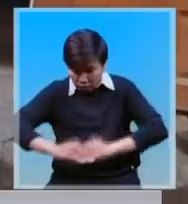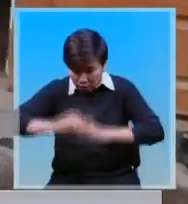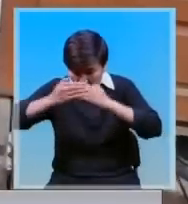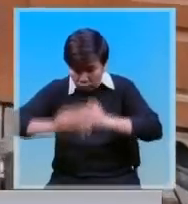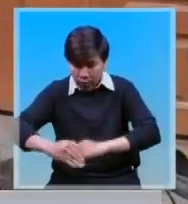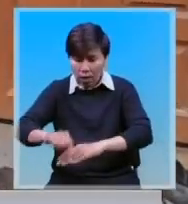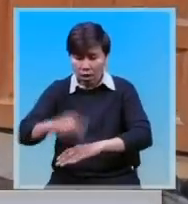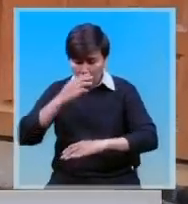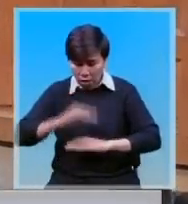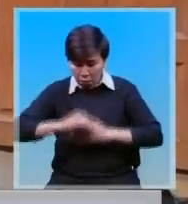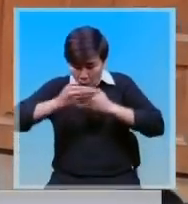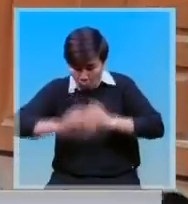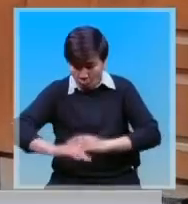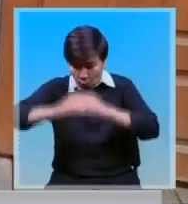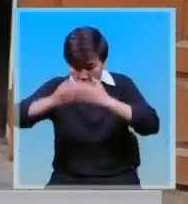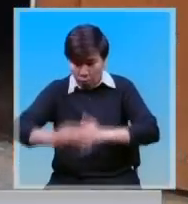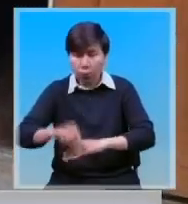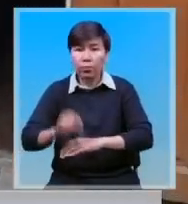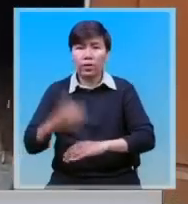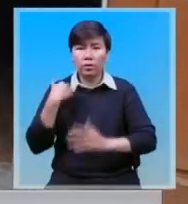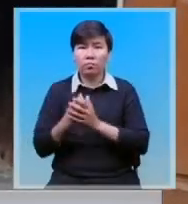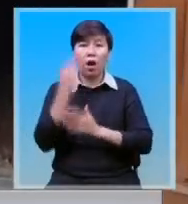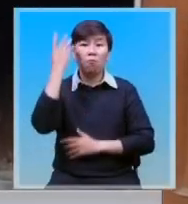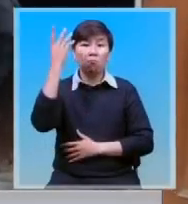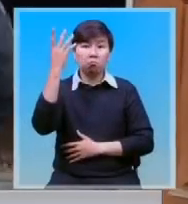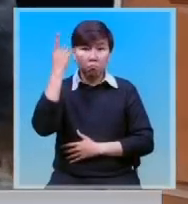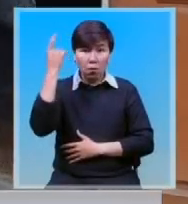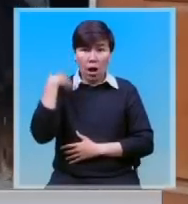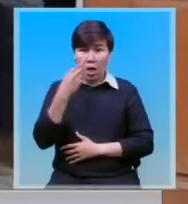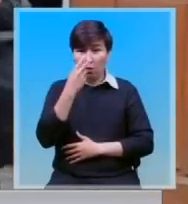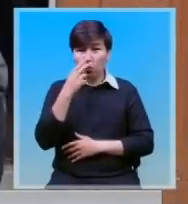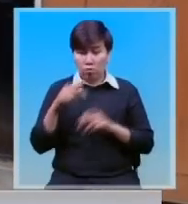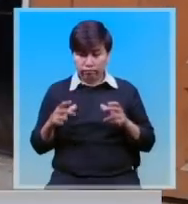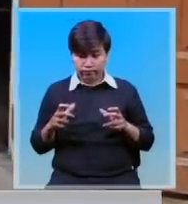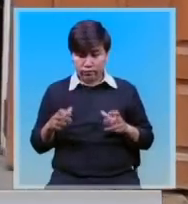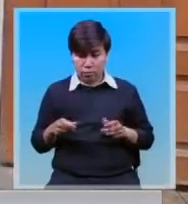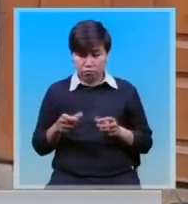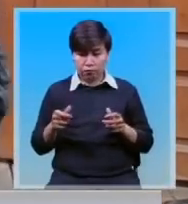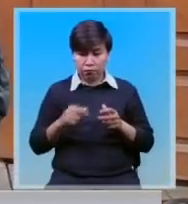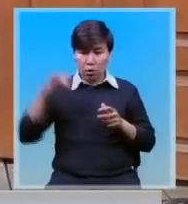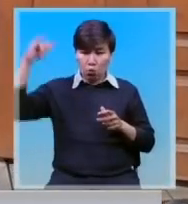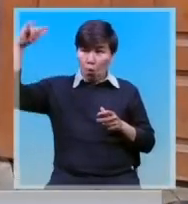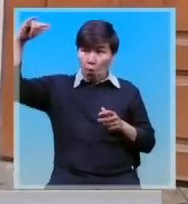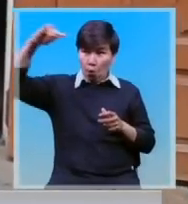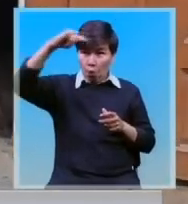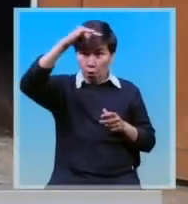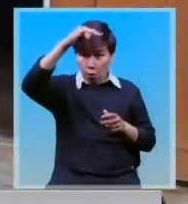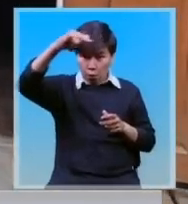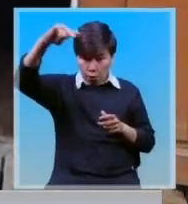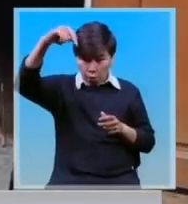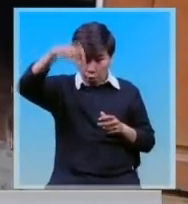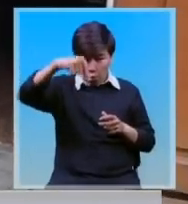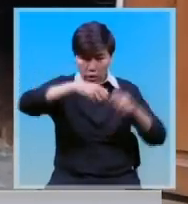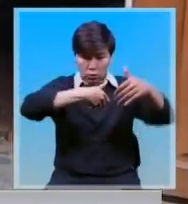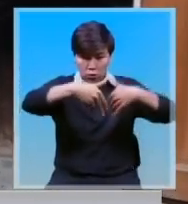ยู่นะคะและในเกาะแรดเนี่ยถ้าเมื่อวานนี้เรามีโอกาสได้บินโดรนขึ้นไปเป็นภาพมุมสูงนะคะก็จะเห็นว่าเกาะแรดเป็นเกาะที่มีประชากรประมา